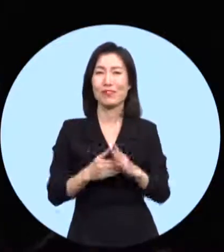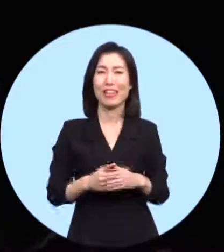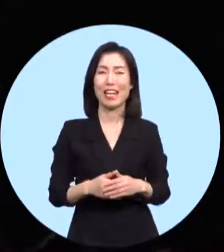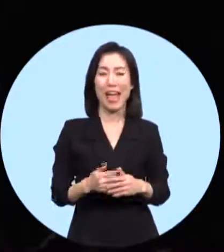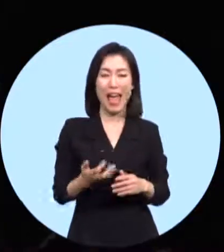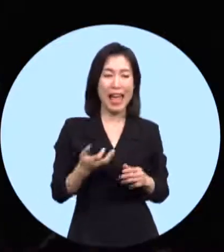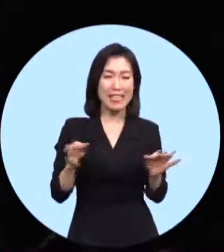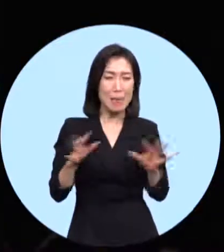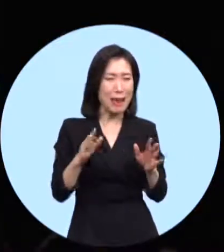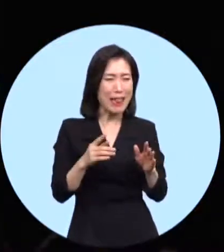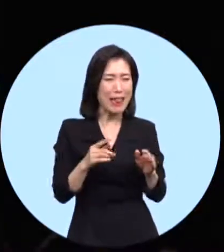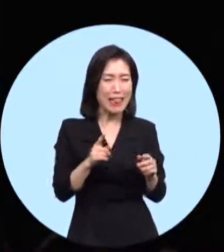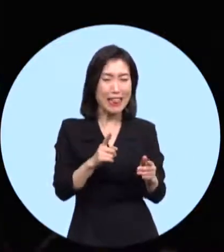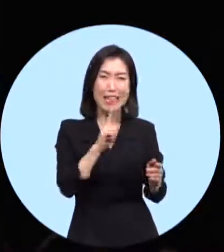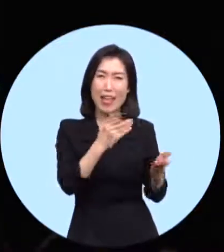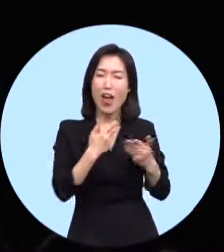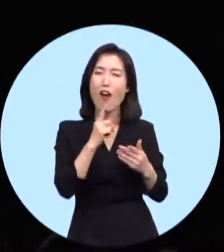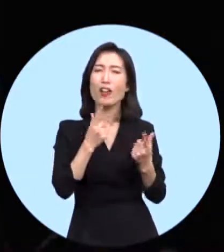말씀해 주셨지만